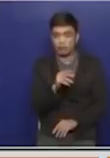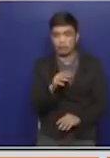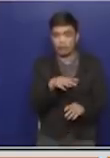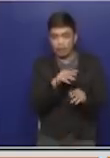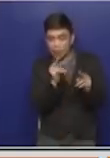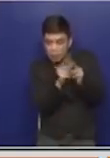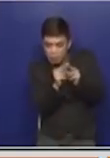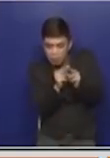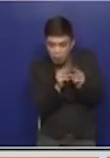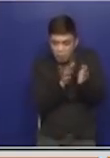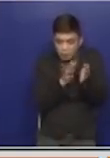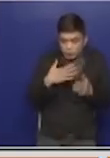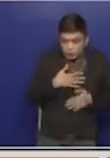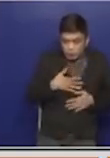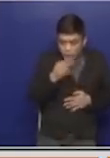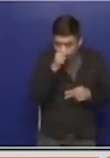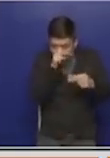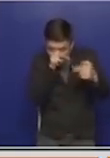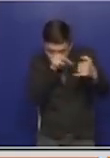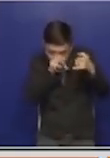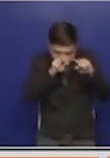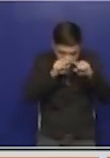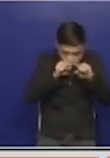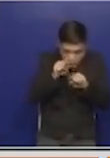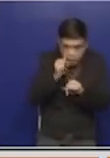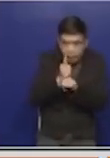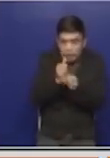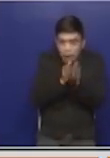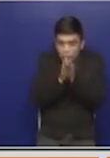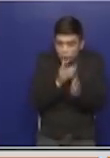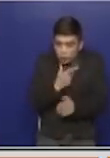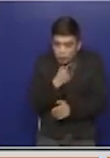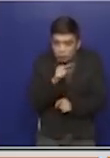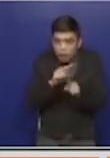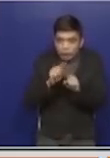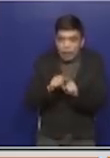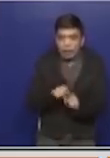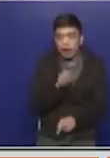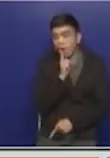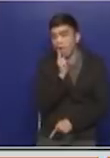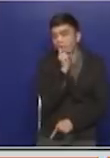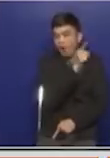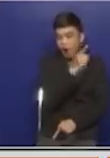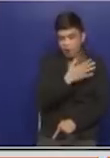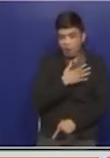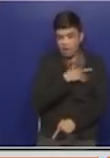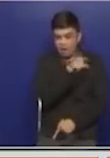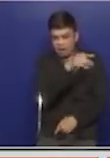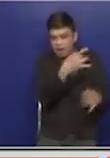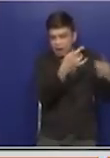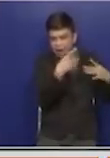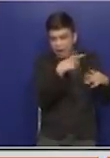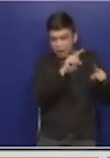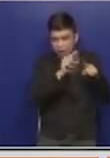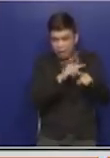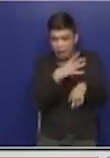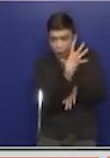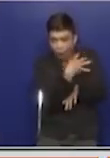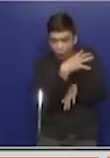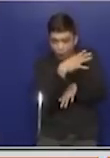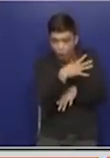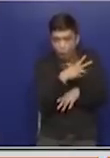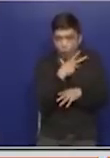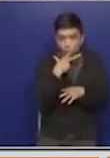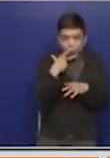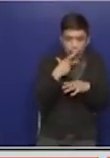ขึ้นนะคะก็จะมีฝ่ายหนึ่งที่ฟ้องร้องว่าเขาถูกคุกคามทางเพศแล้วก็จะมีอีกฝ่ายหนึ่งบอกว่าเป็นการช